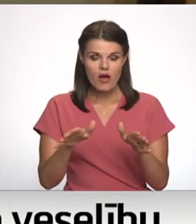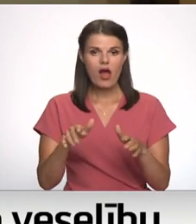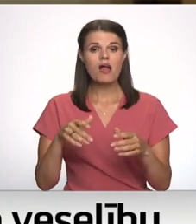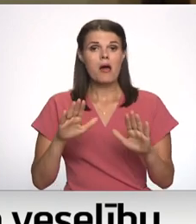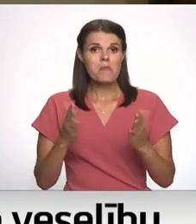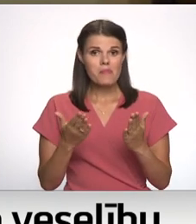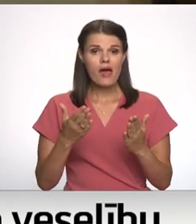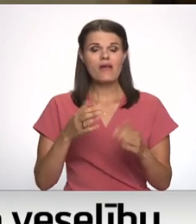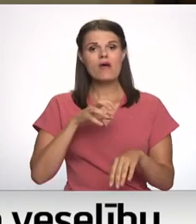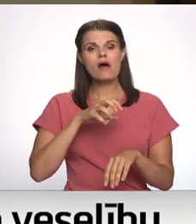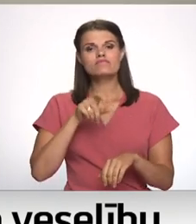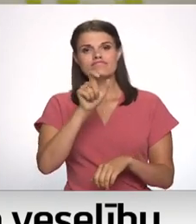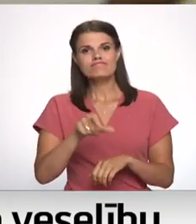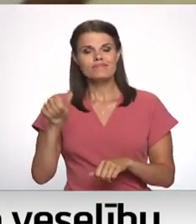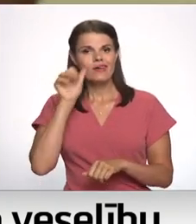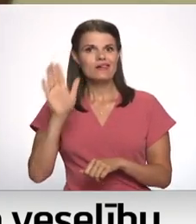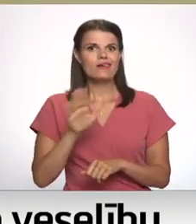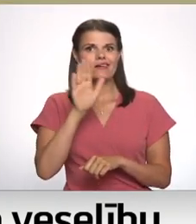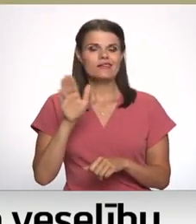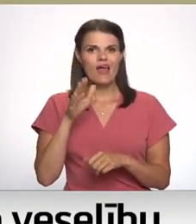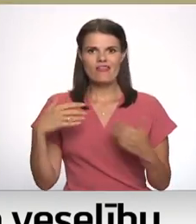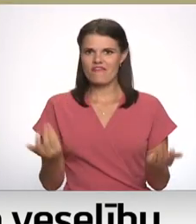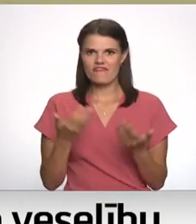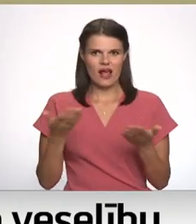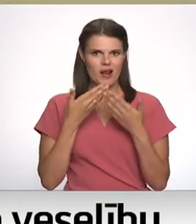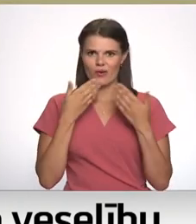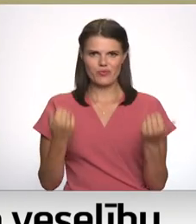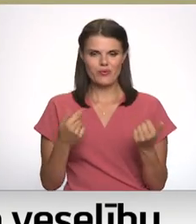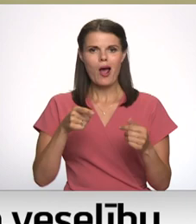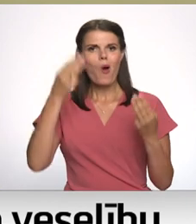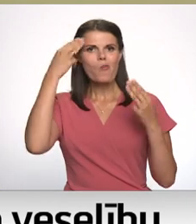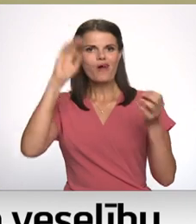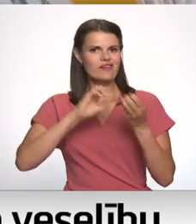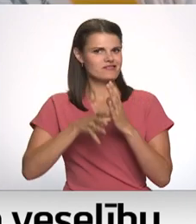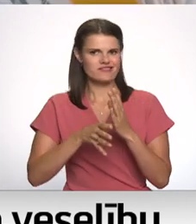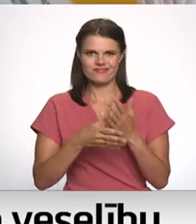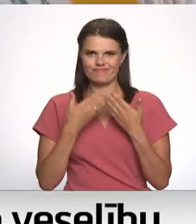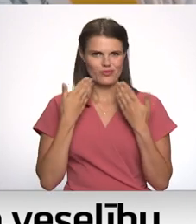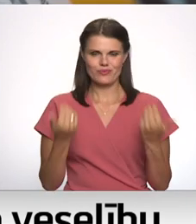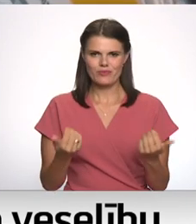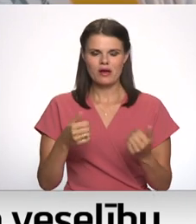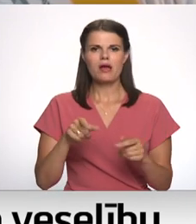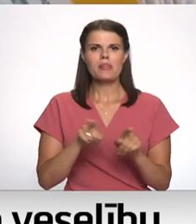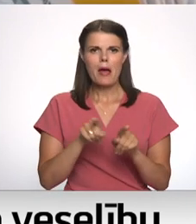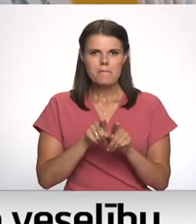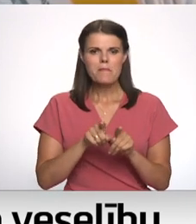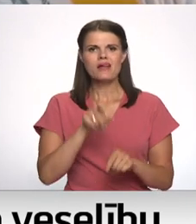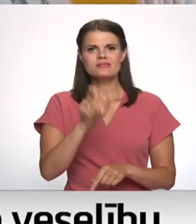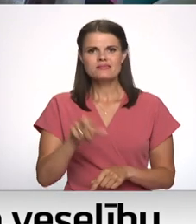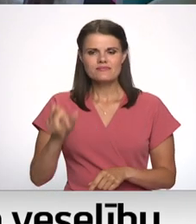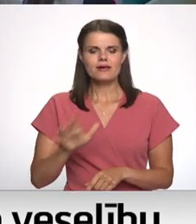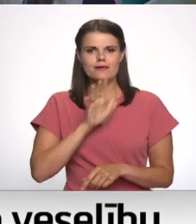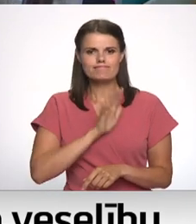ikdienu tā būtiski neatvieglo un nosaukt šo sistēmu par modernu arī nevar. Pacienti aizvien spiesti mapē šķirot un